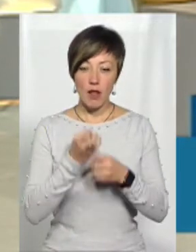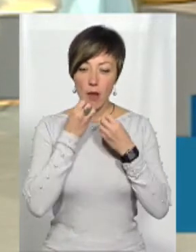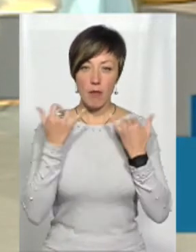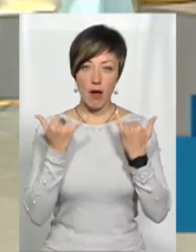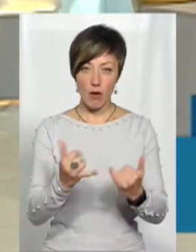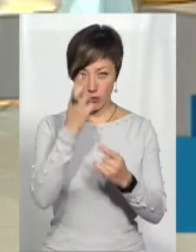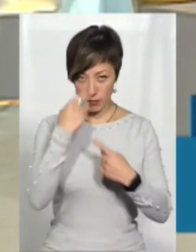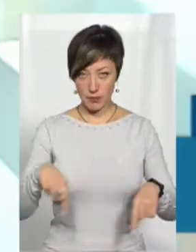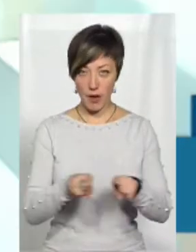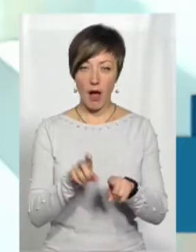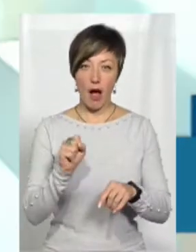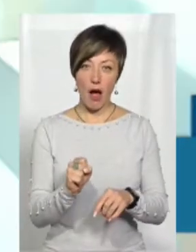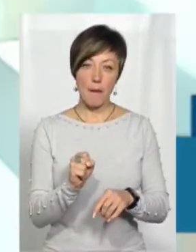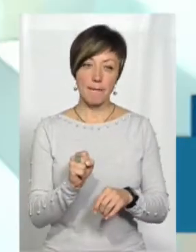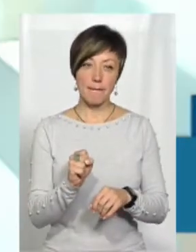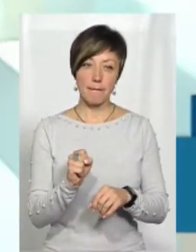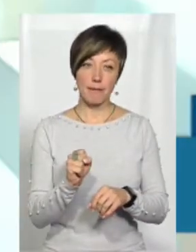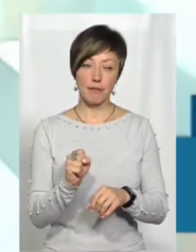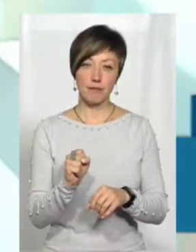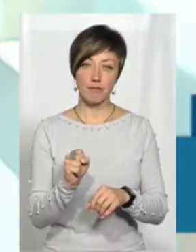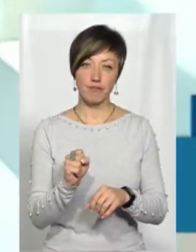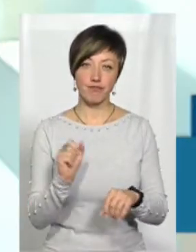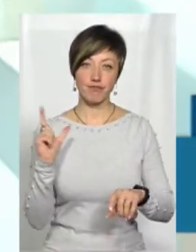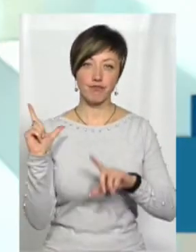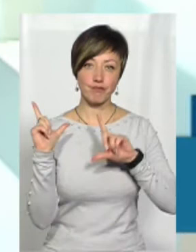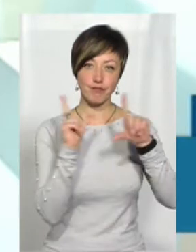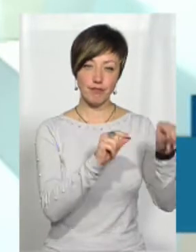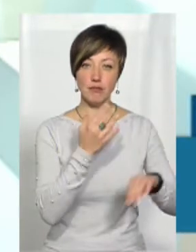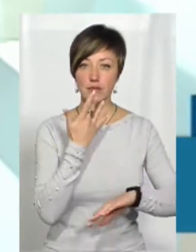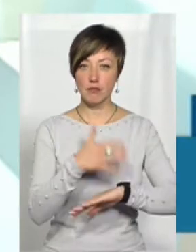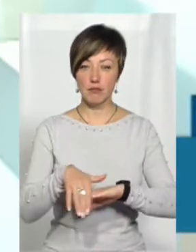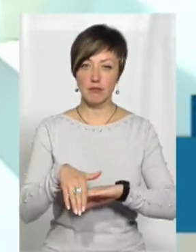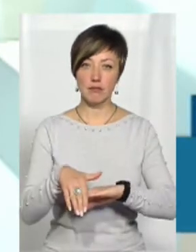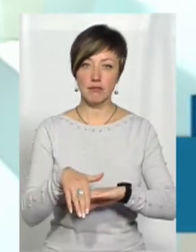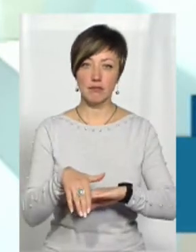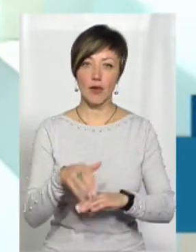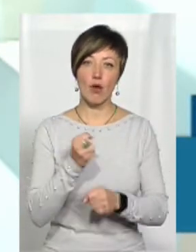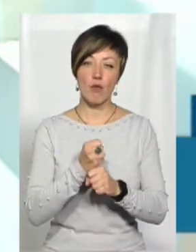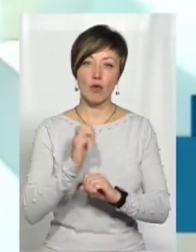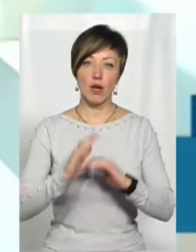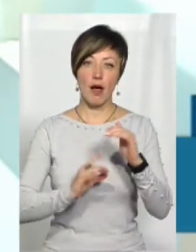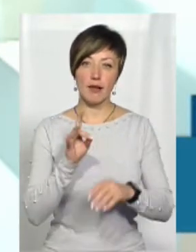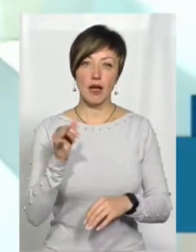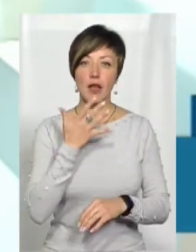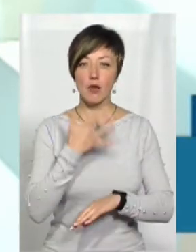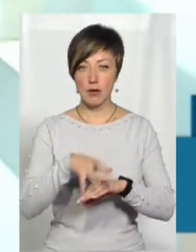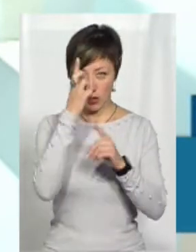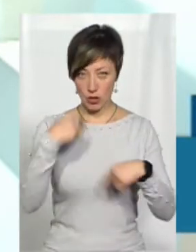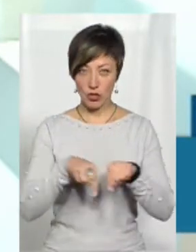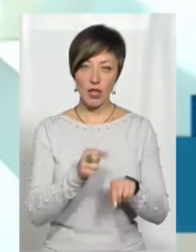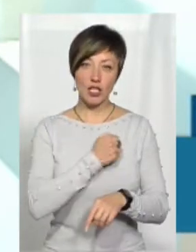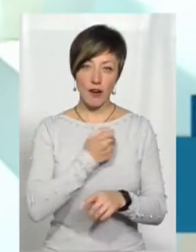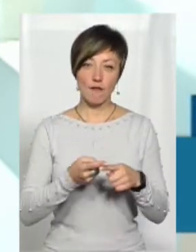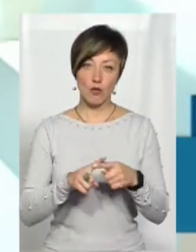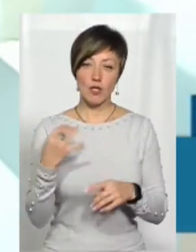благо своєї вітчизни, от, а поповнювали ряди емігрантів, поповнювали робочі кадри іноземних держав. На жаль, видно,